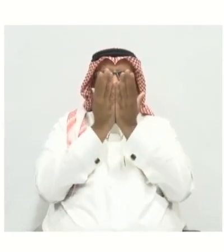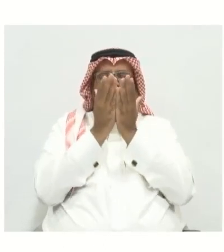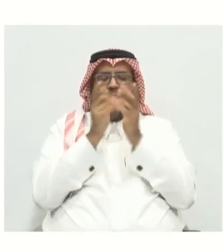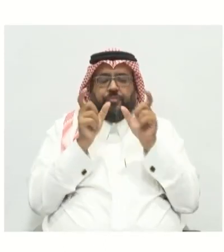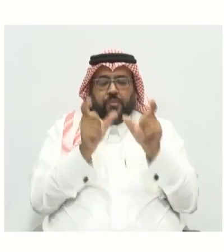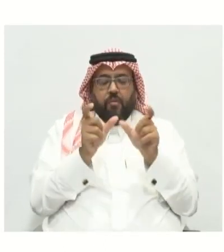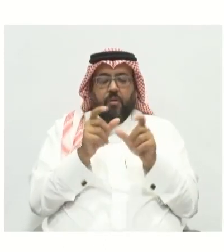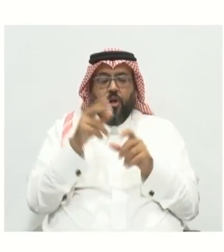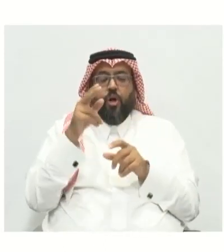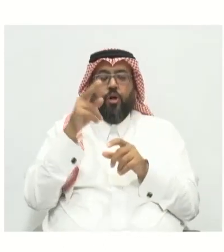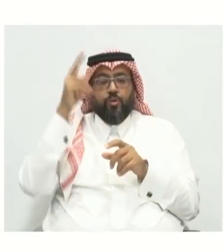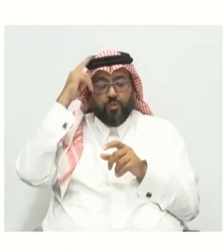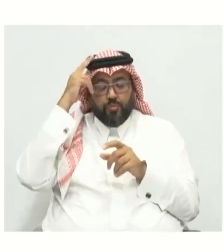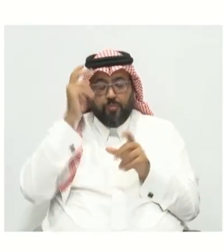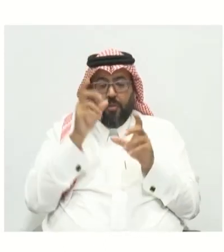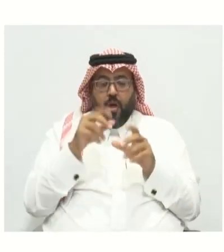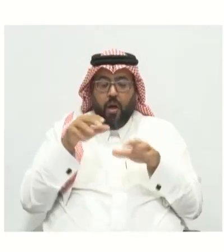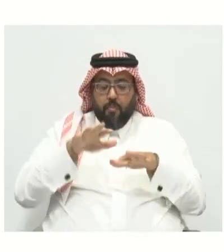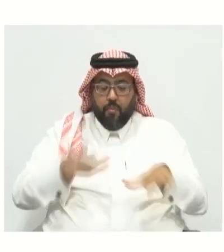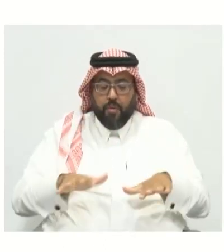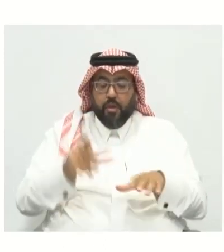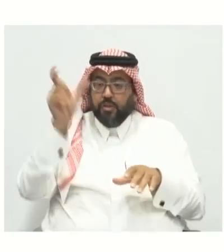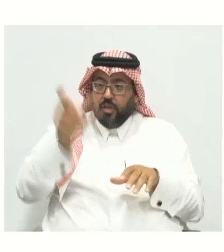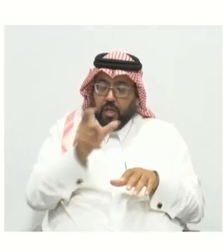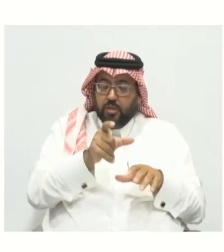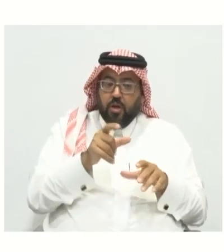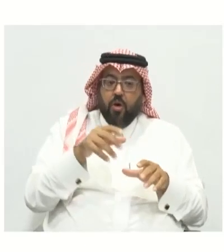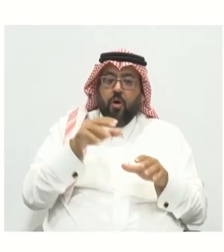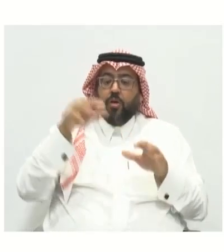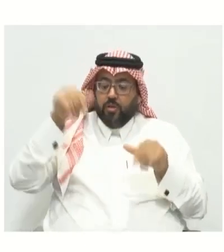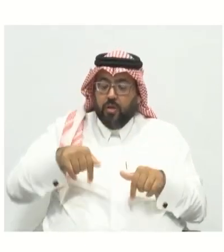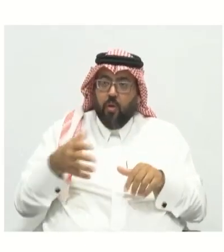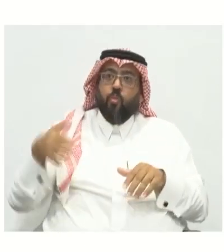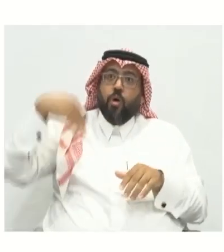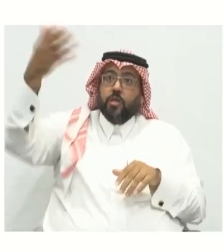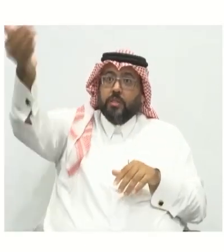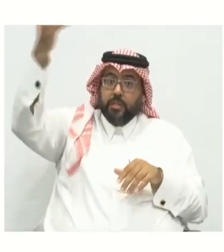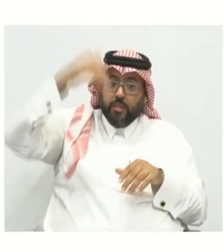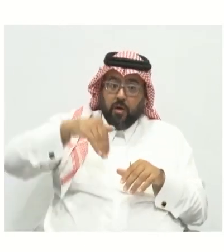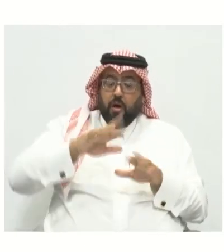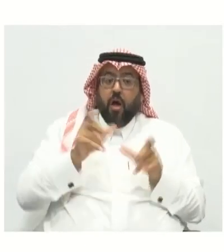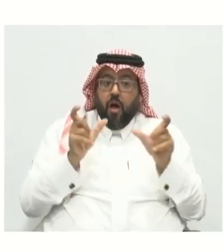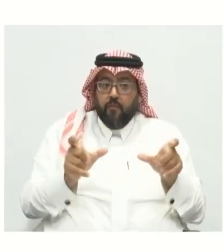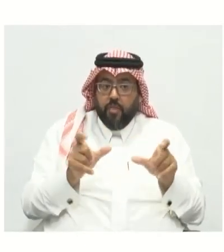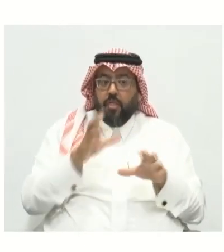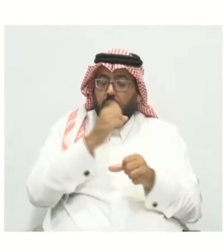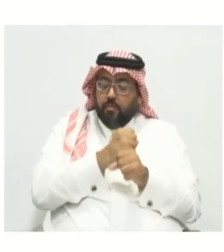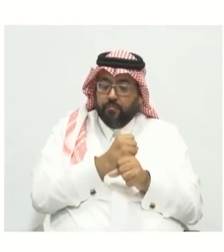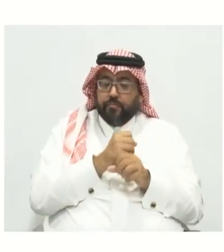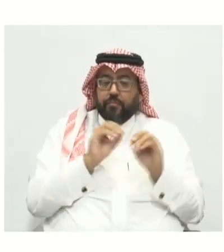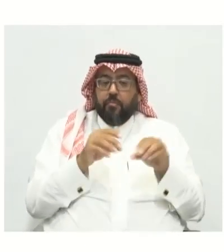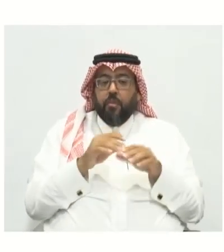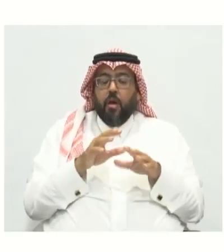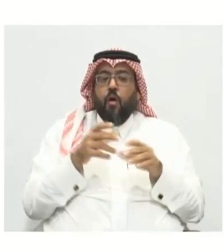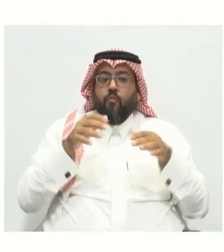حمايتها وعلى المواطنين والمقيمين المحافظه عليها وتشمل المق مقومات الاساسيه